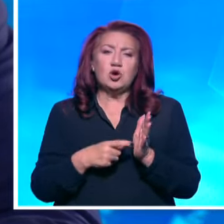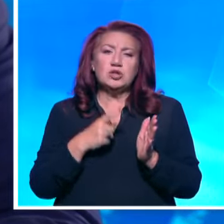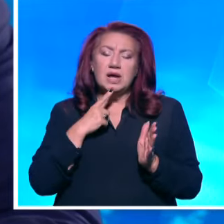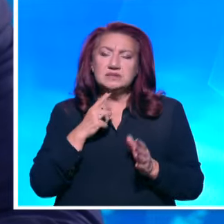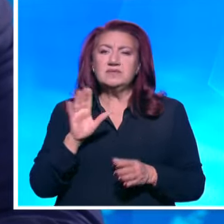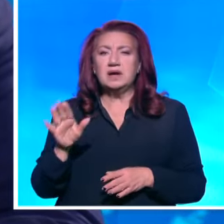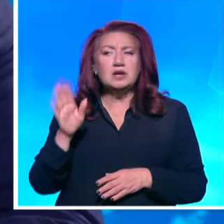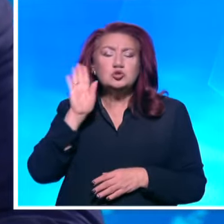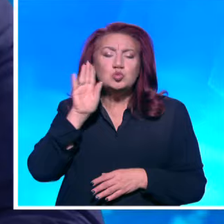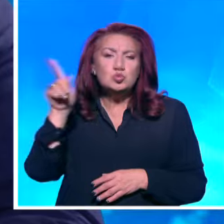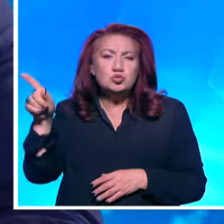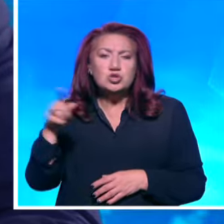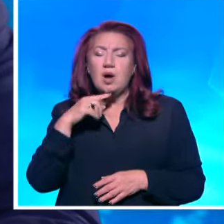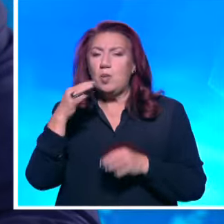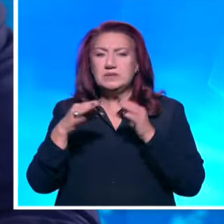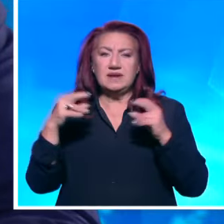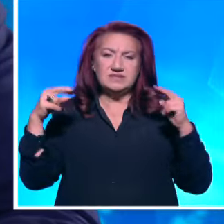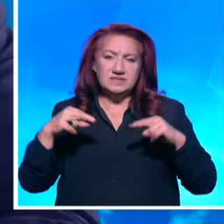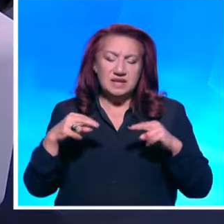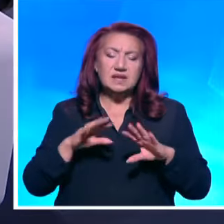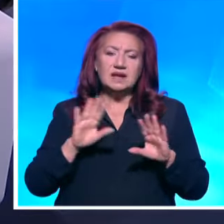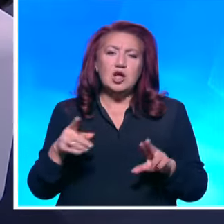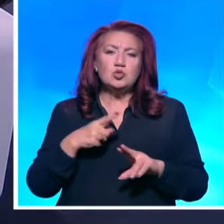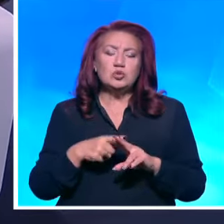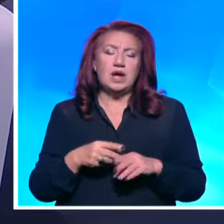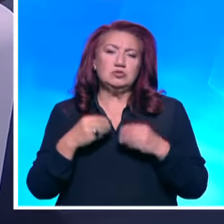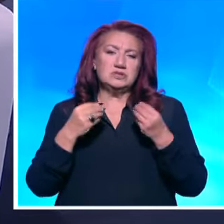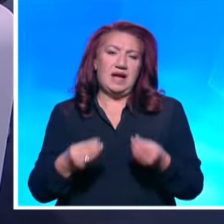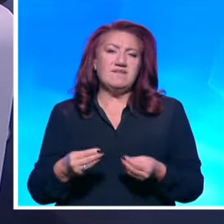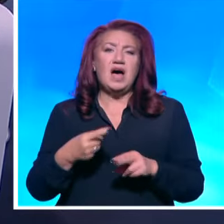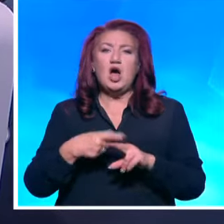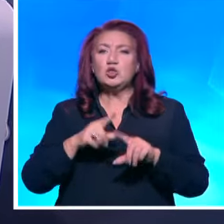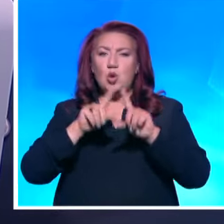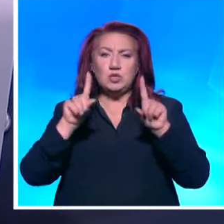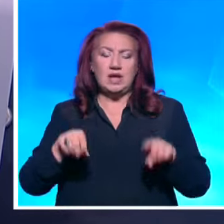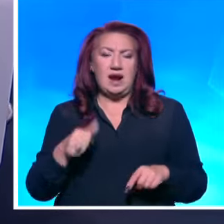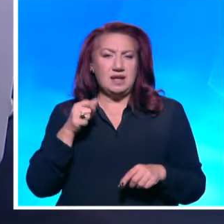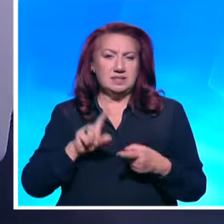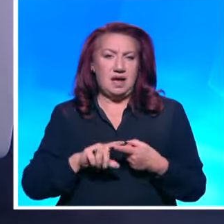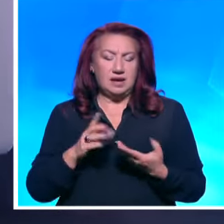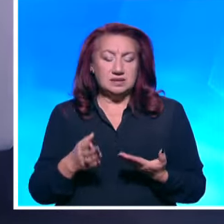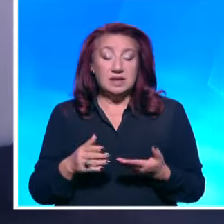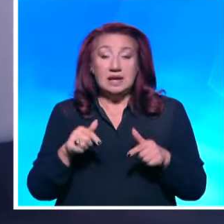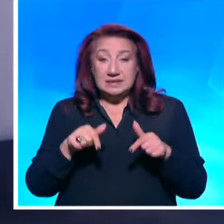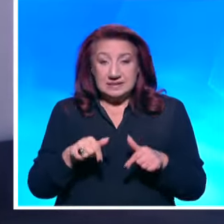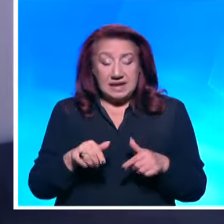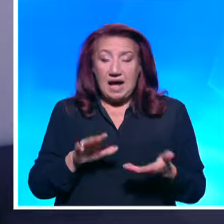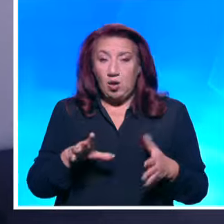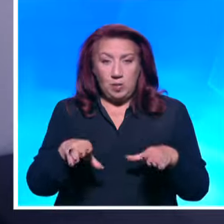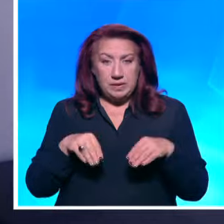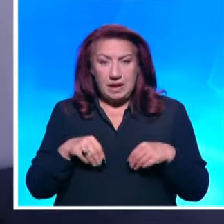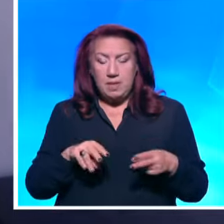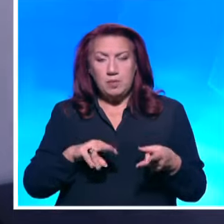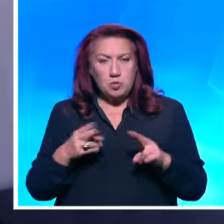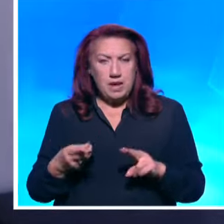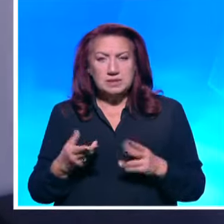нотариусът издава или ни издава нотариалния акт добре де а какво ще промени сега тази промяна ако бъде приета какво ще